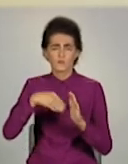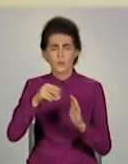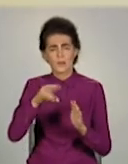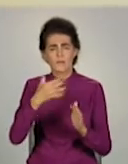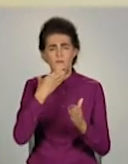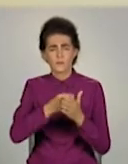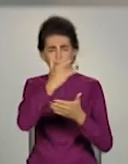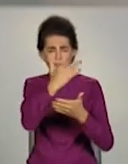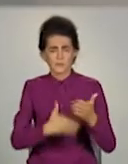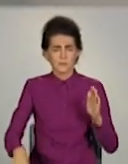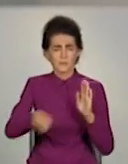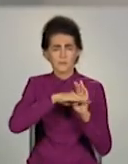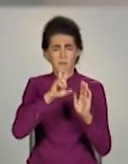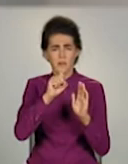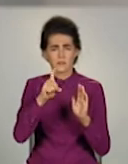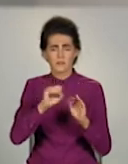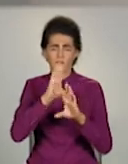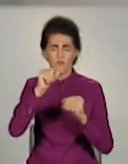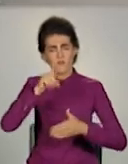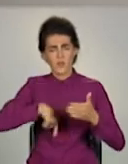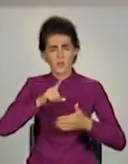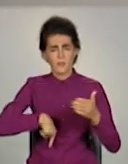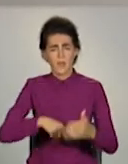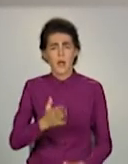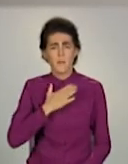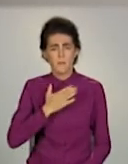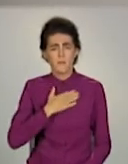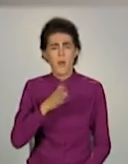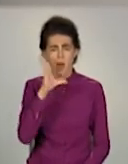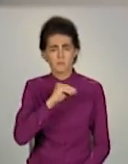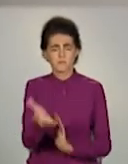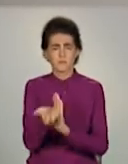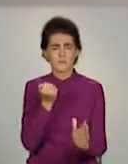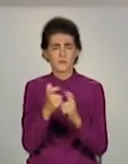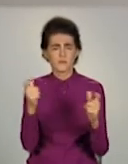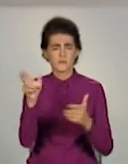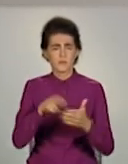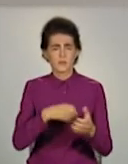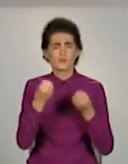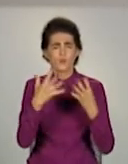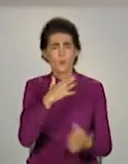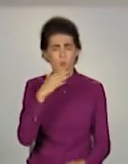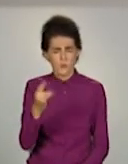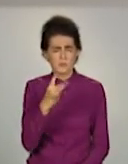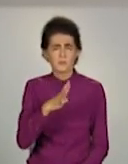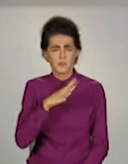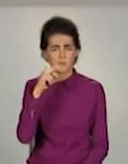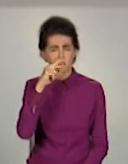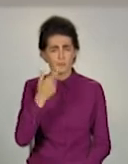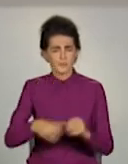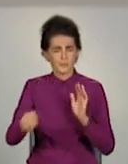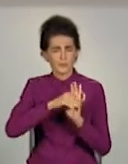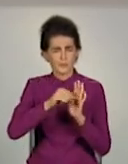до бази вірно. А от мені сертифікат у Дії отримати вдалося. Після кількох невдалих спроб